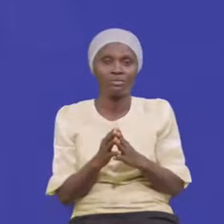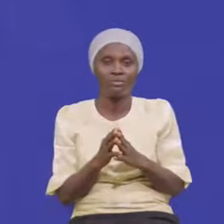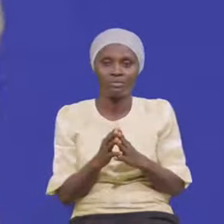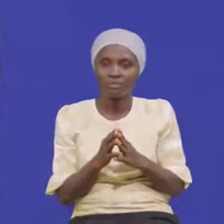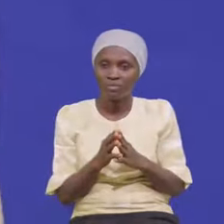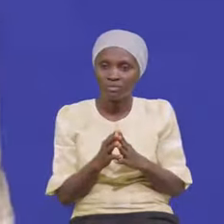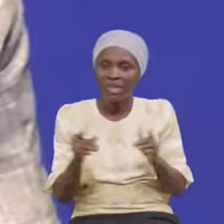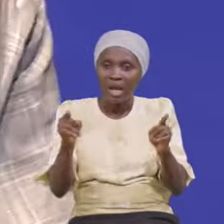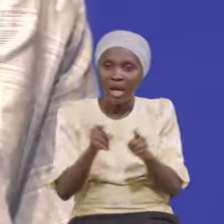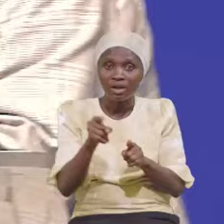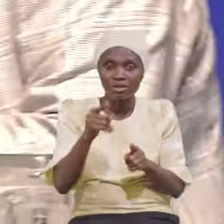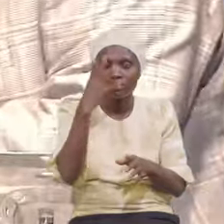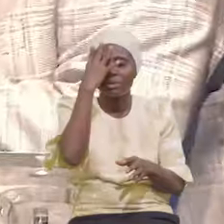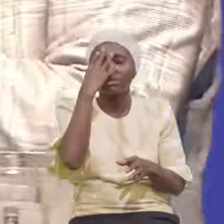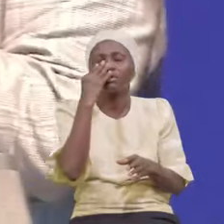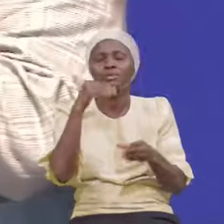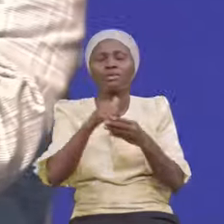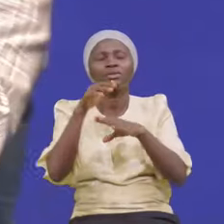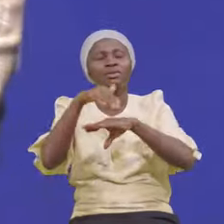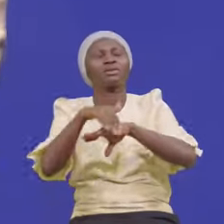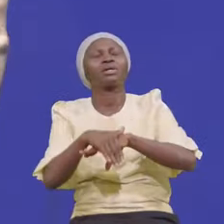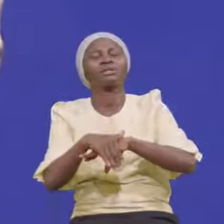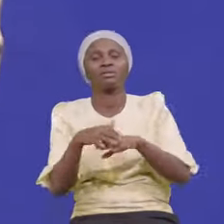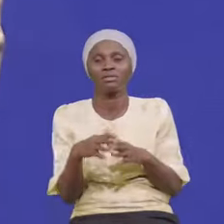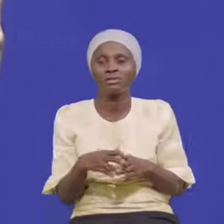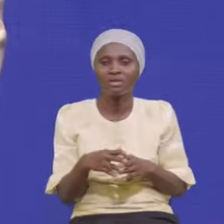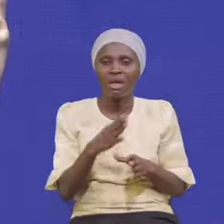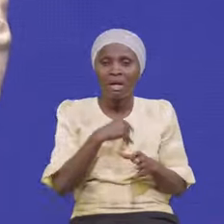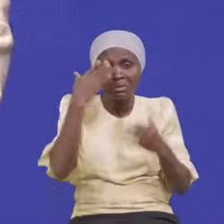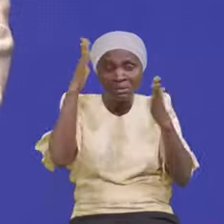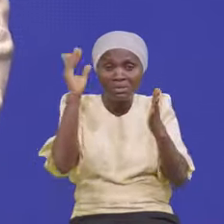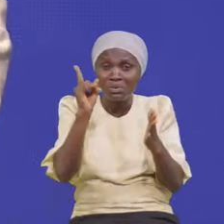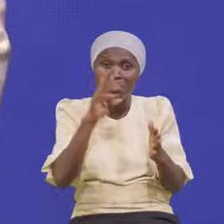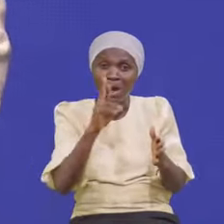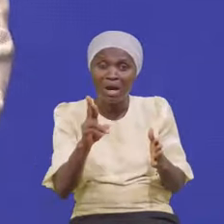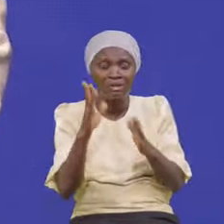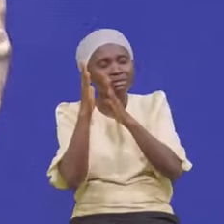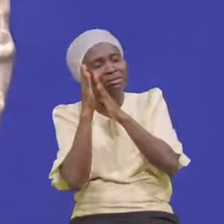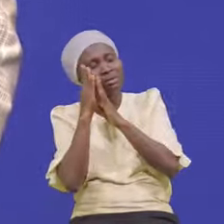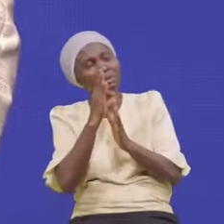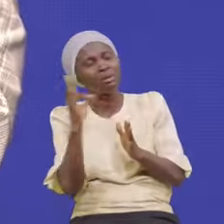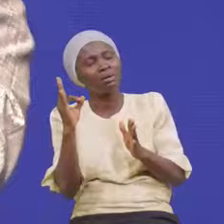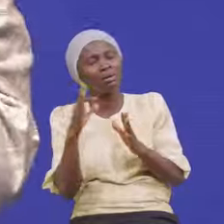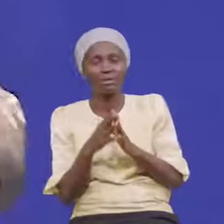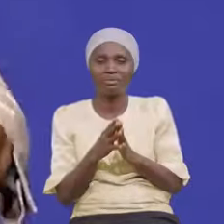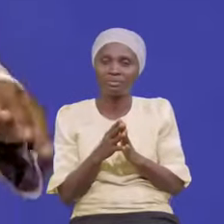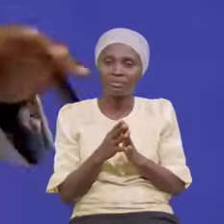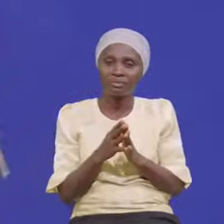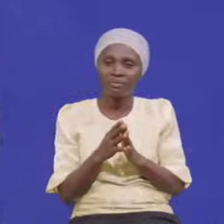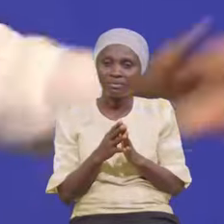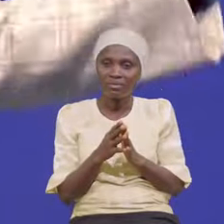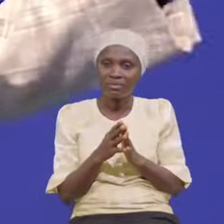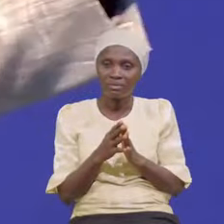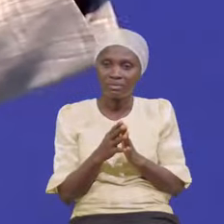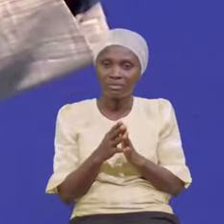ఉన్నది. As you sleep in the night and you don't know where you are. మీరు రాత్రి వేళ నిద్రపోతున్నప్పుడు ఎక్కడ ఉన్నారో మీకు తెలియదు.